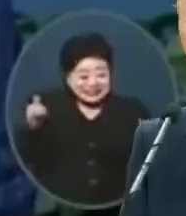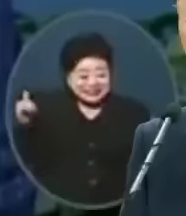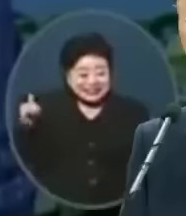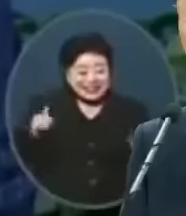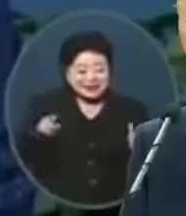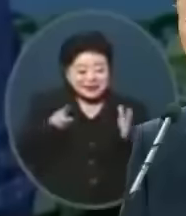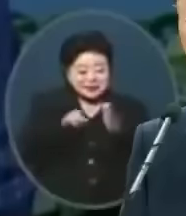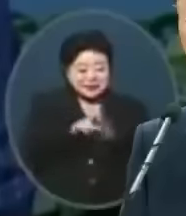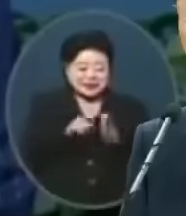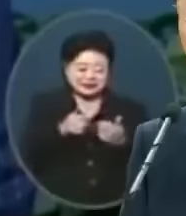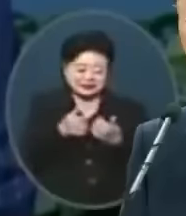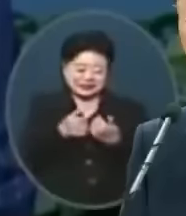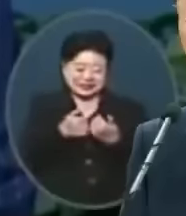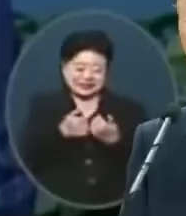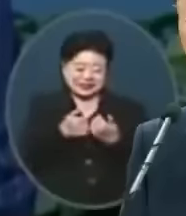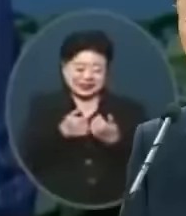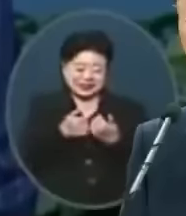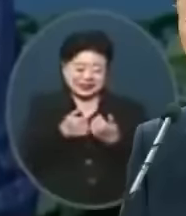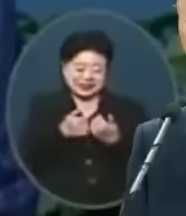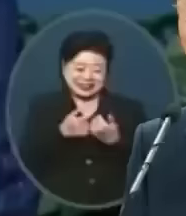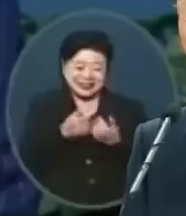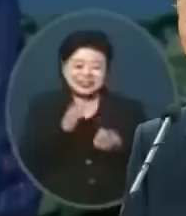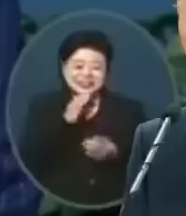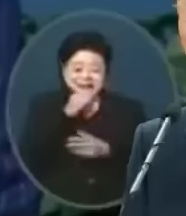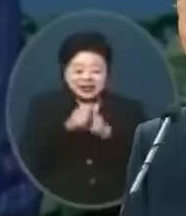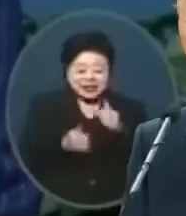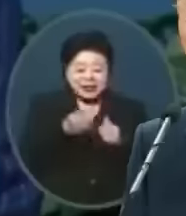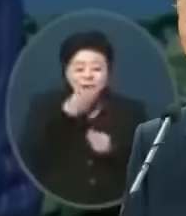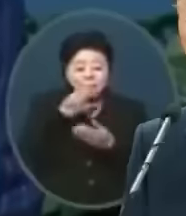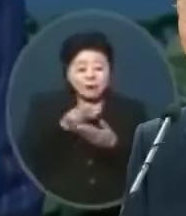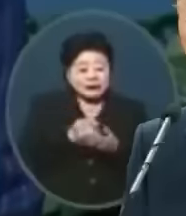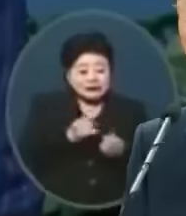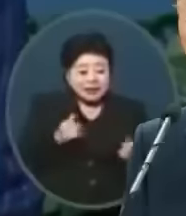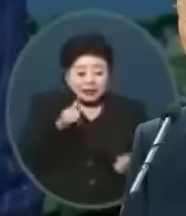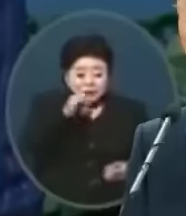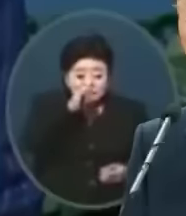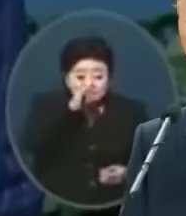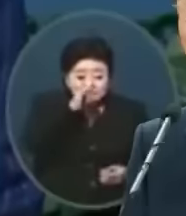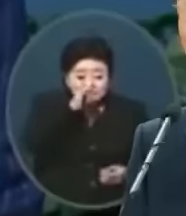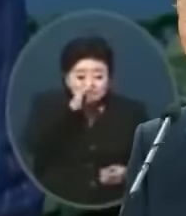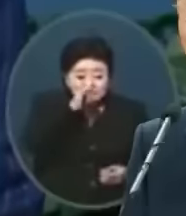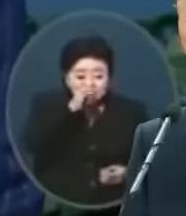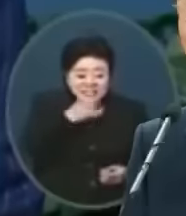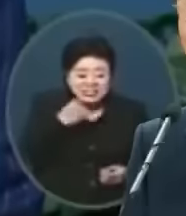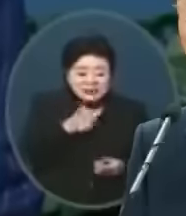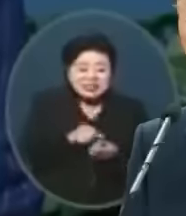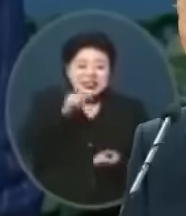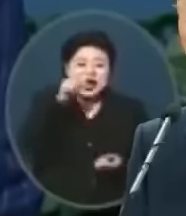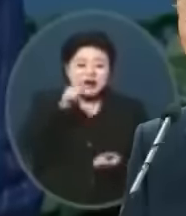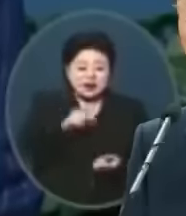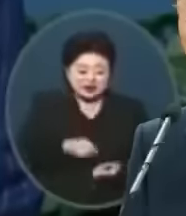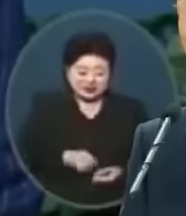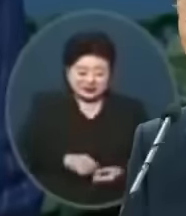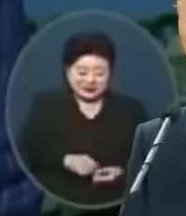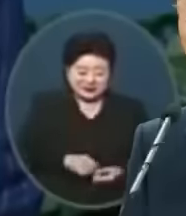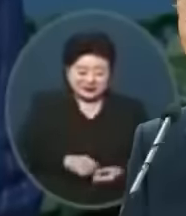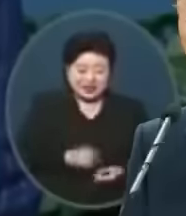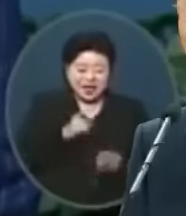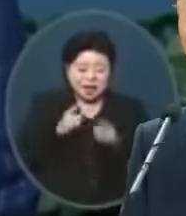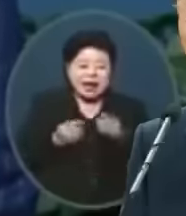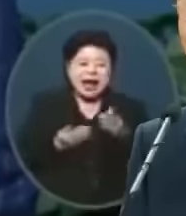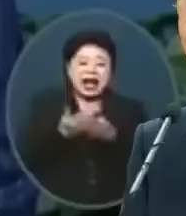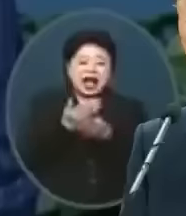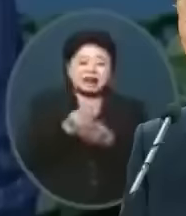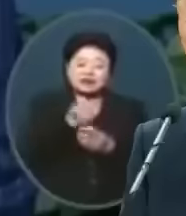신앙 상담을 보는데 참 하나님께 복받은 사람도 있어요. 입을 열기만 하면 말함과